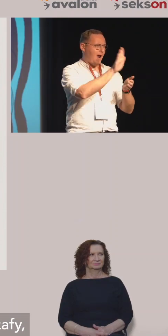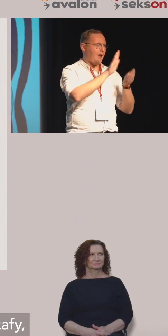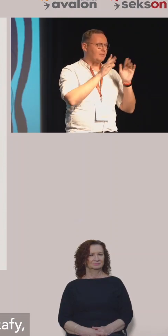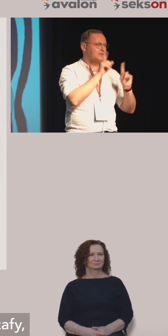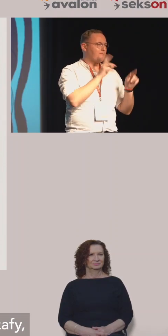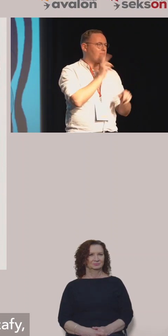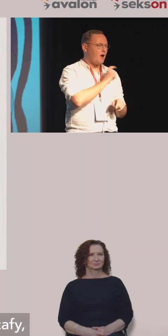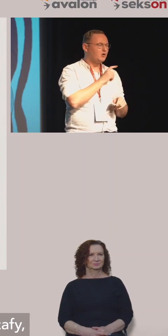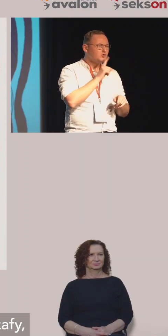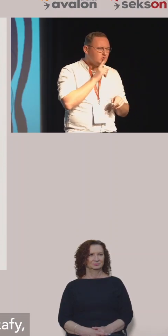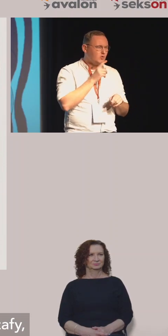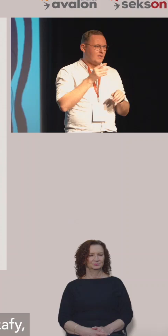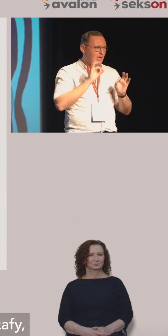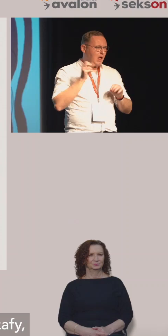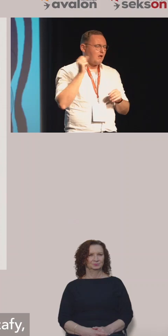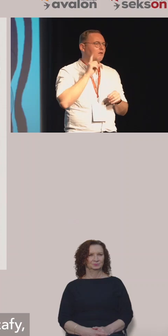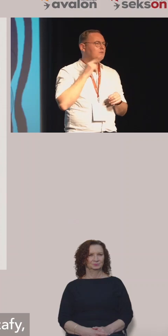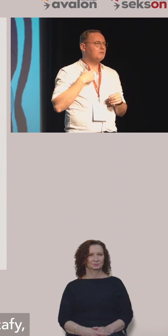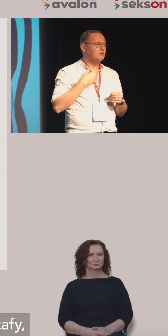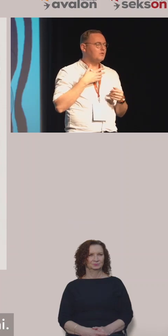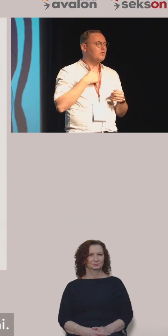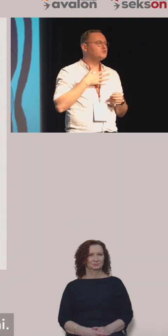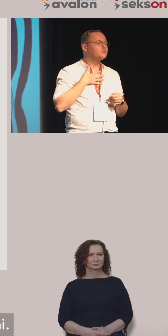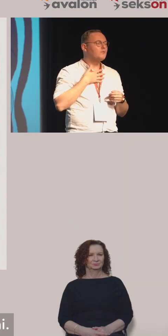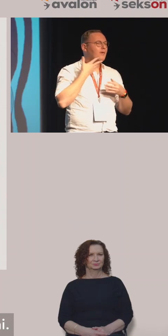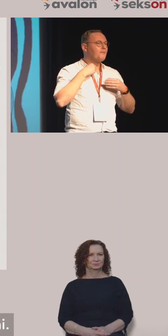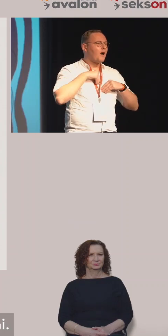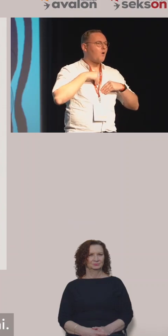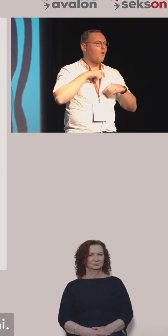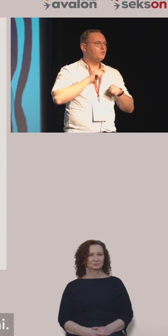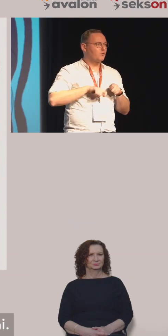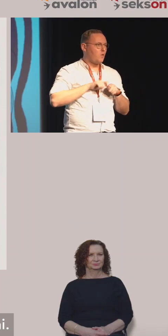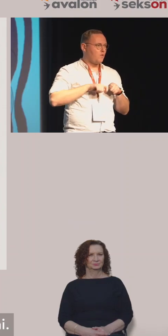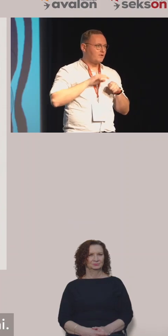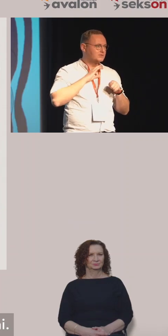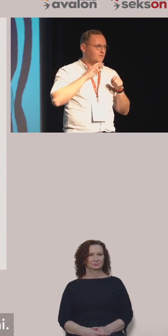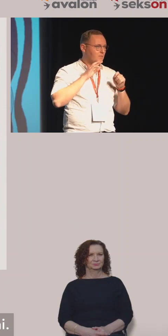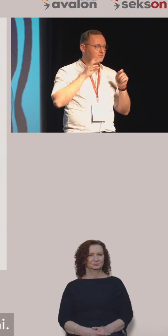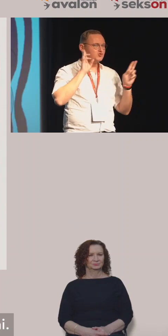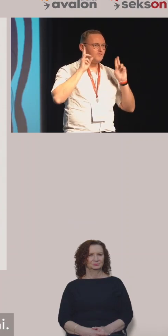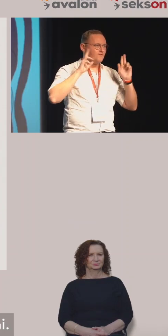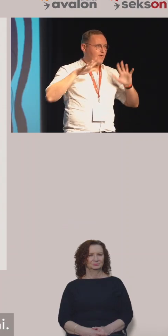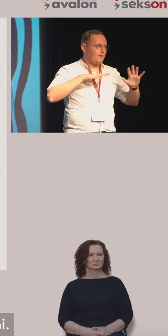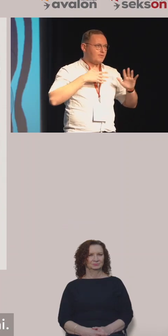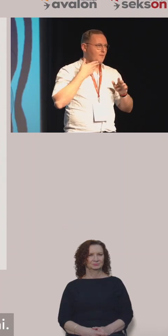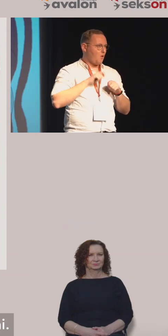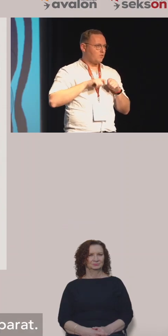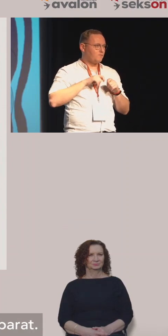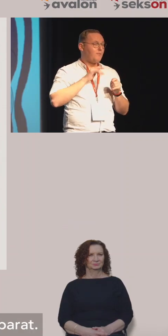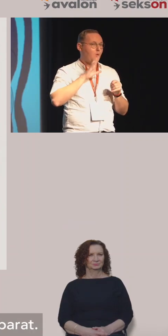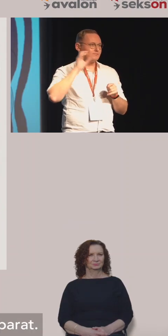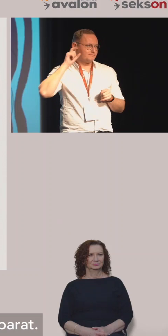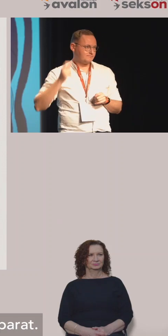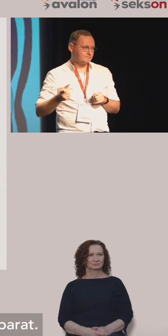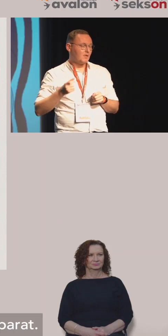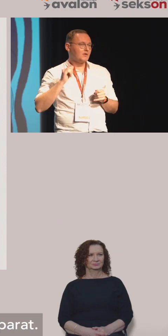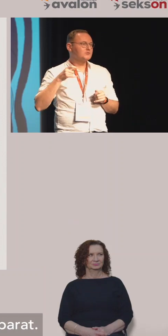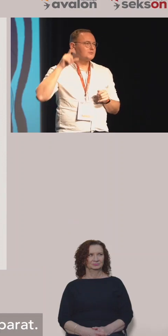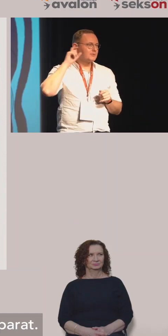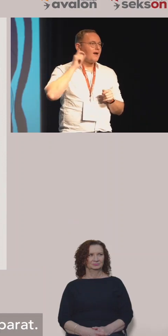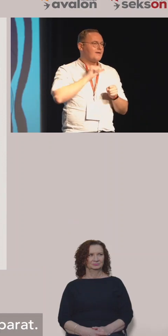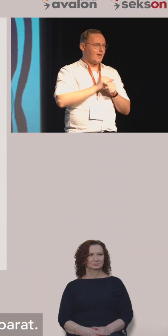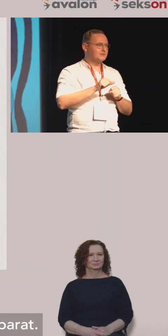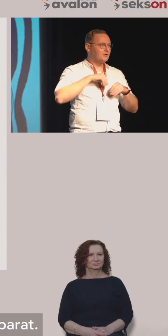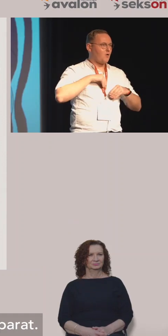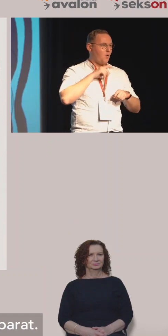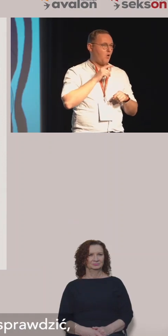to nie słyszę otwierania szafy, czy otwieram ją głośno, czy trzaskam drzwiami. Nie mam poczucia tego dźwięku,